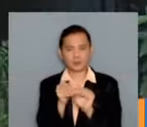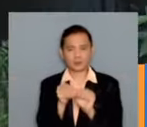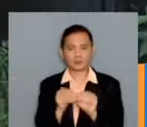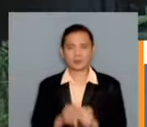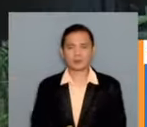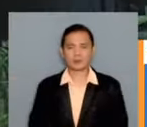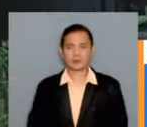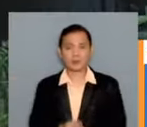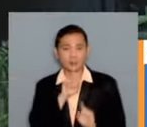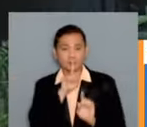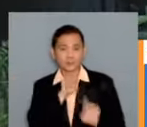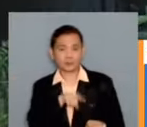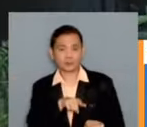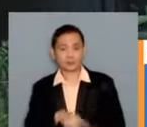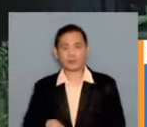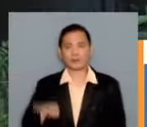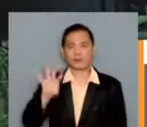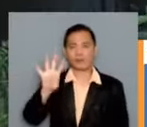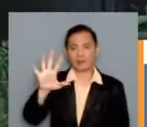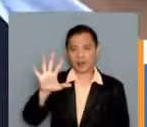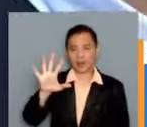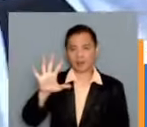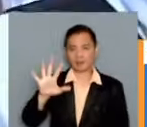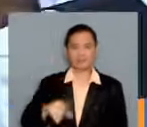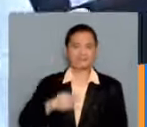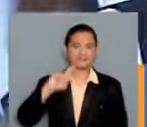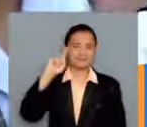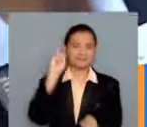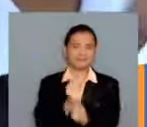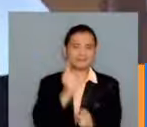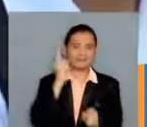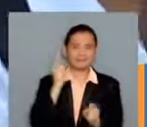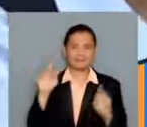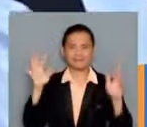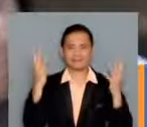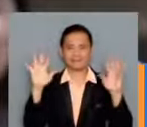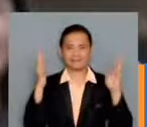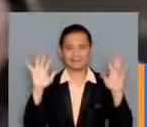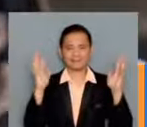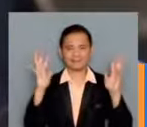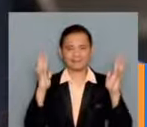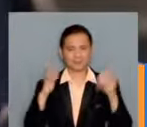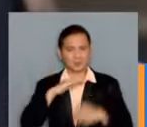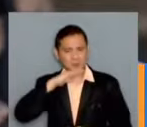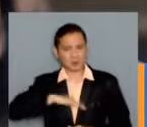45 is correct. Nice. Very good. Wow, good to Adriel, huh? Kasi